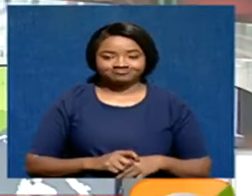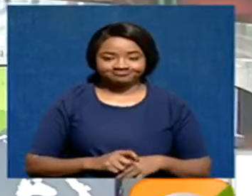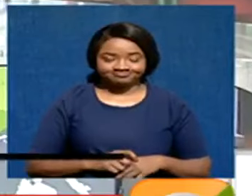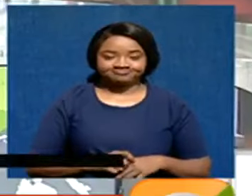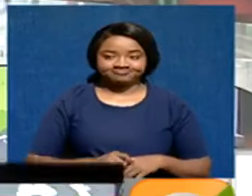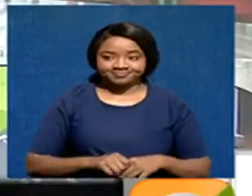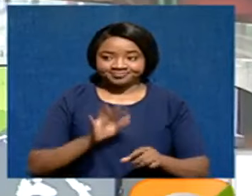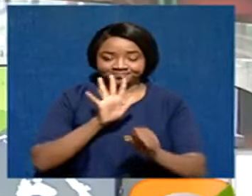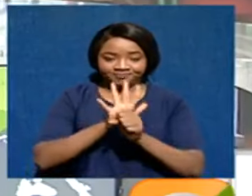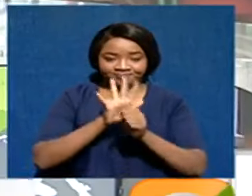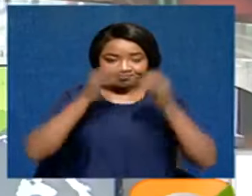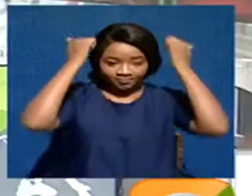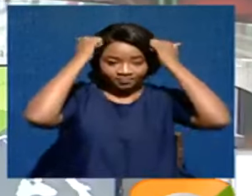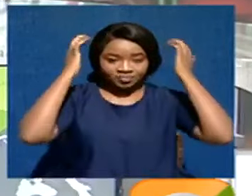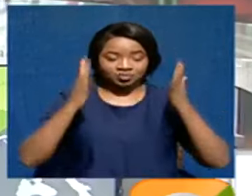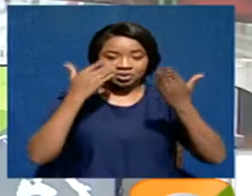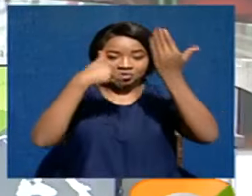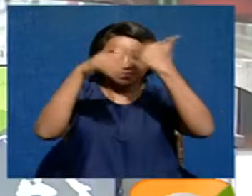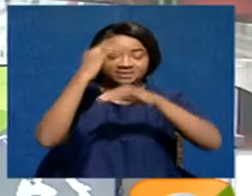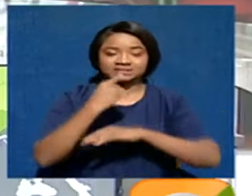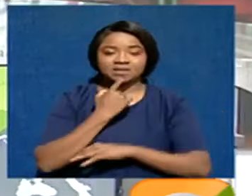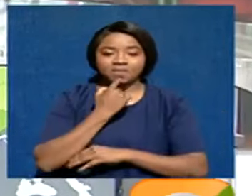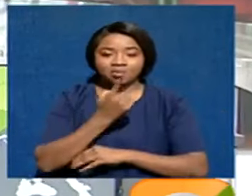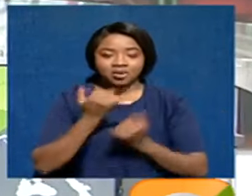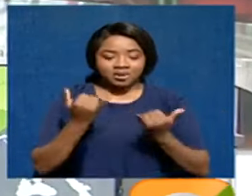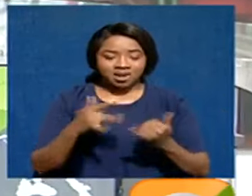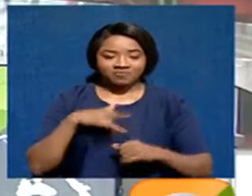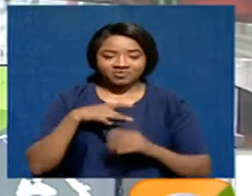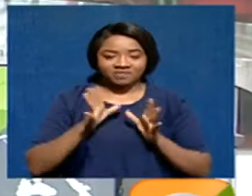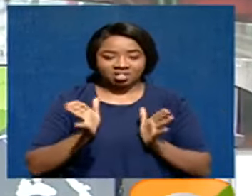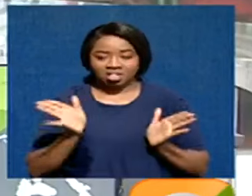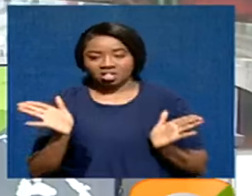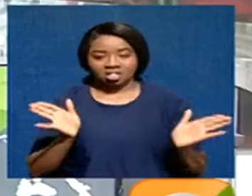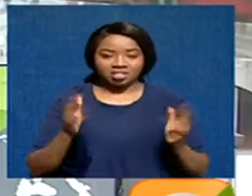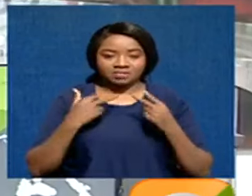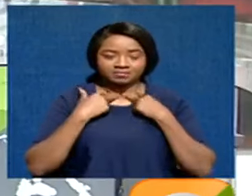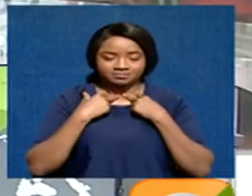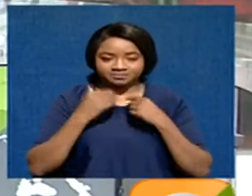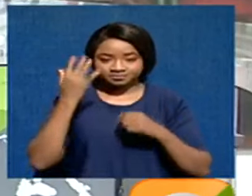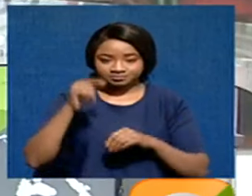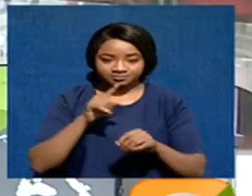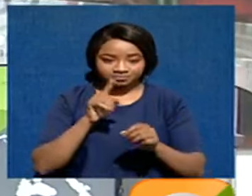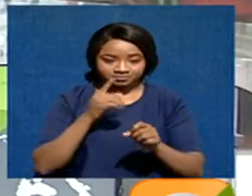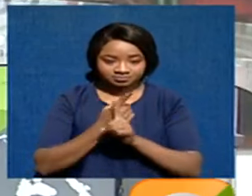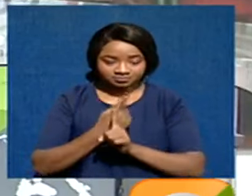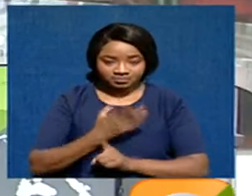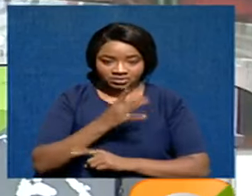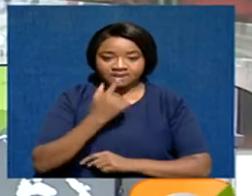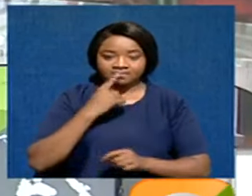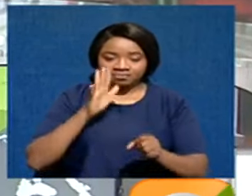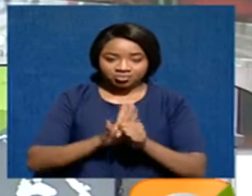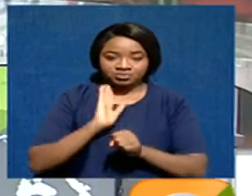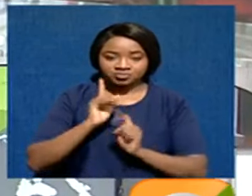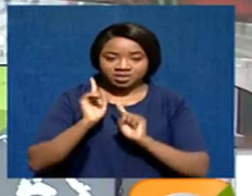Hatima ya maelfu ya wanafunzi wa chuo kikuu cha Moi imesalia njia panda, huku wahadhiri wa chuo hicho wakiapa kutorejea darasani